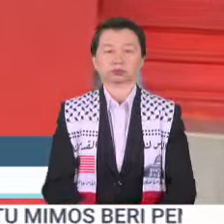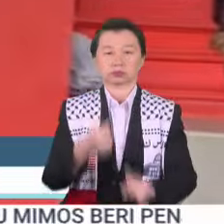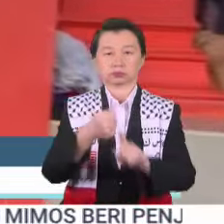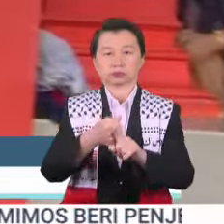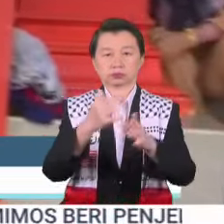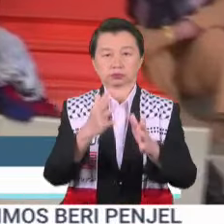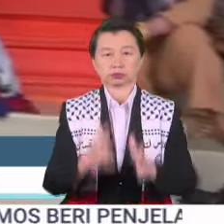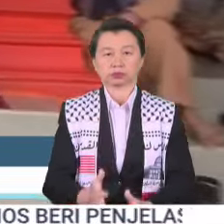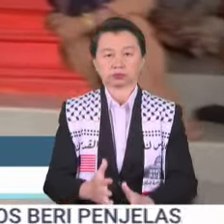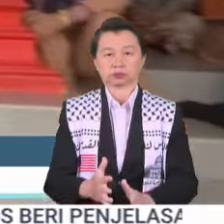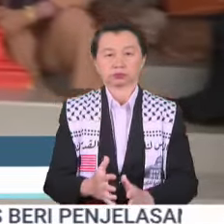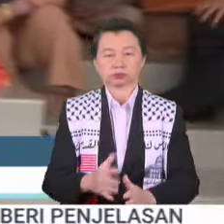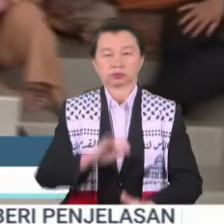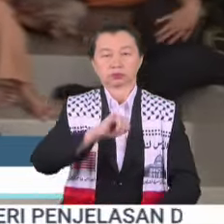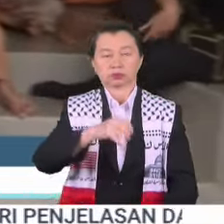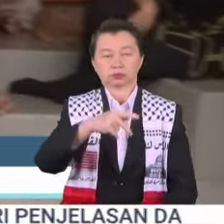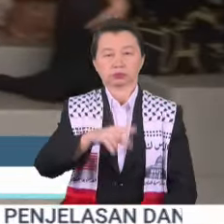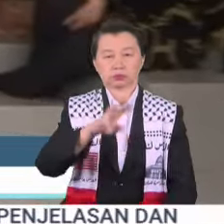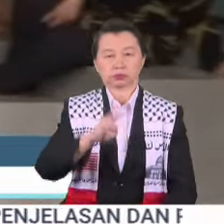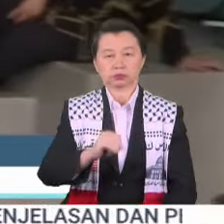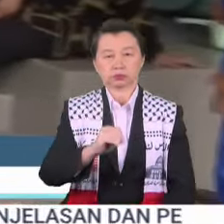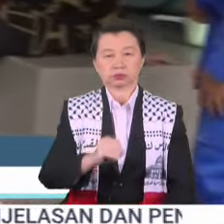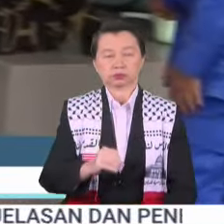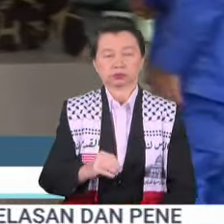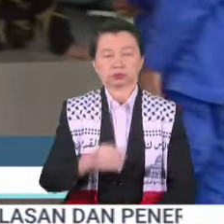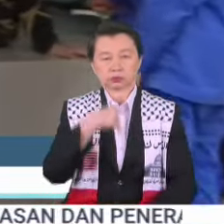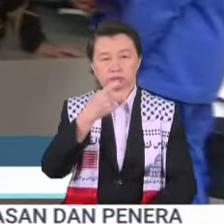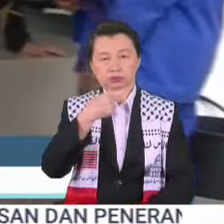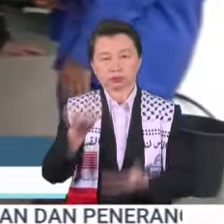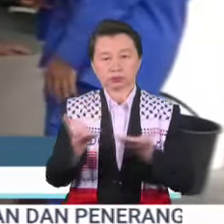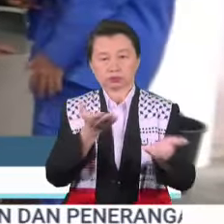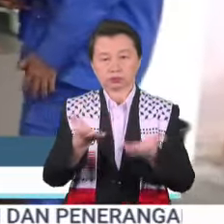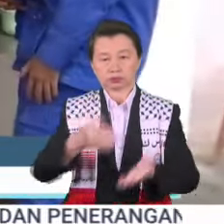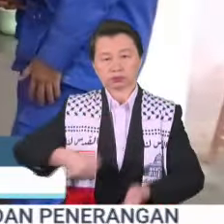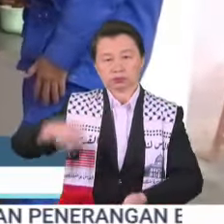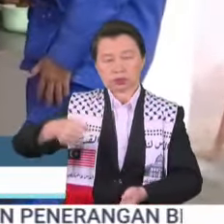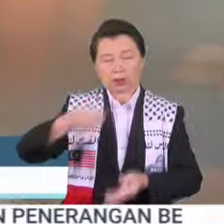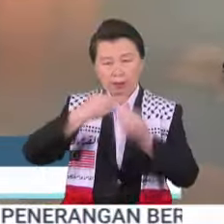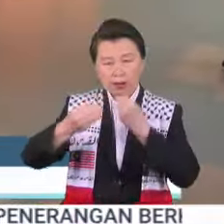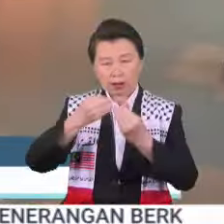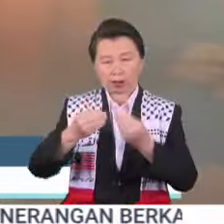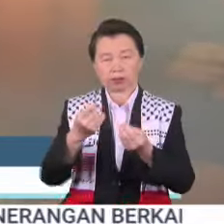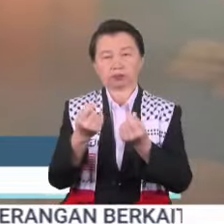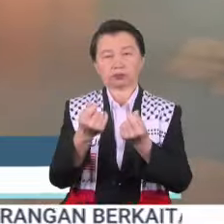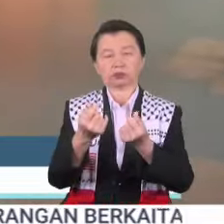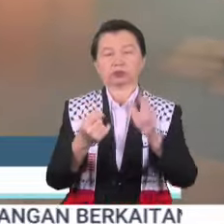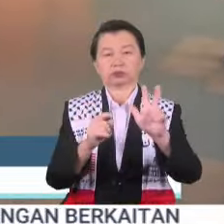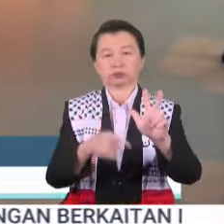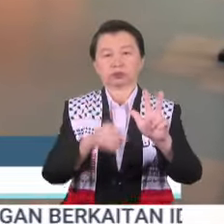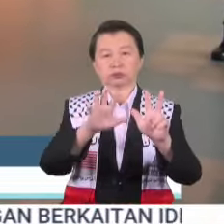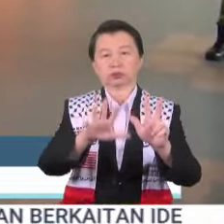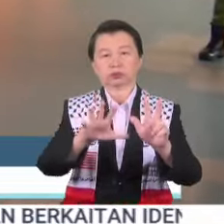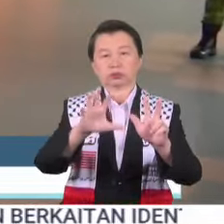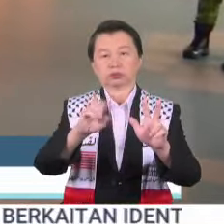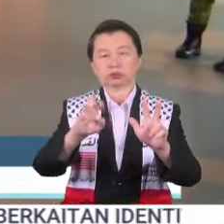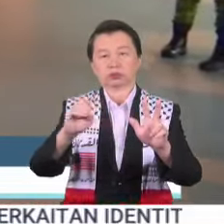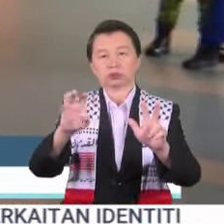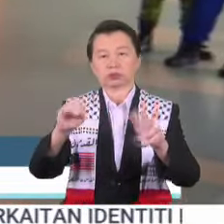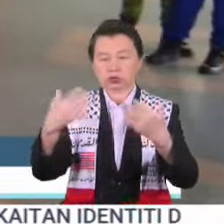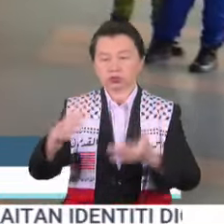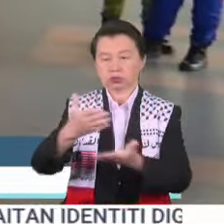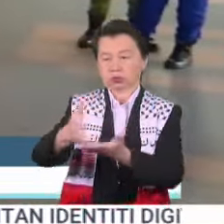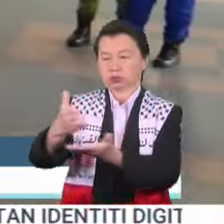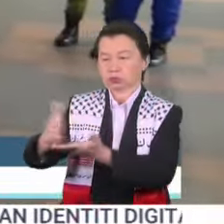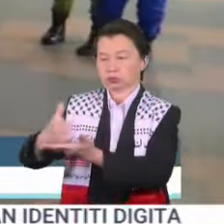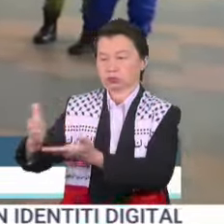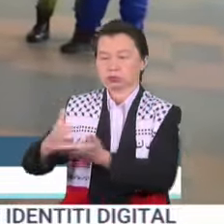Pengarahnya Lieutenant Colonel Pertahanan Awam Muhammad Azhar Mujab memaklumkan kit makanan sedia ada berjumlah 3,500 sebelum ini telah diagih